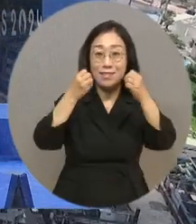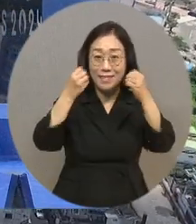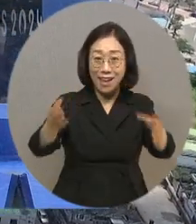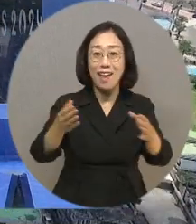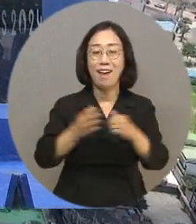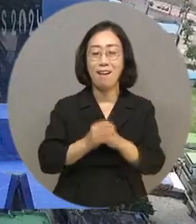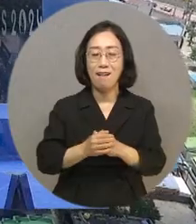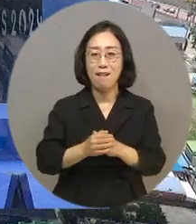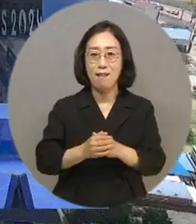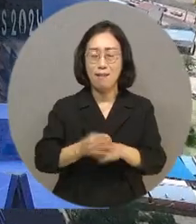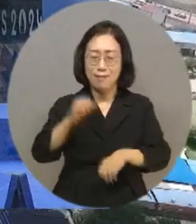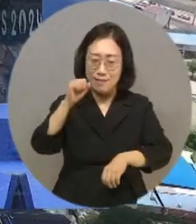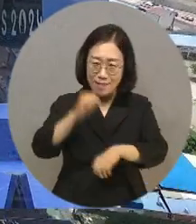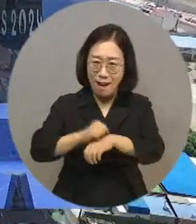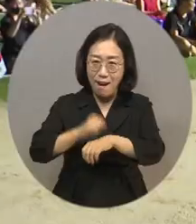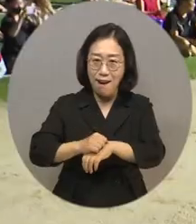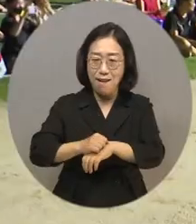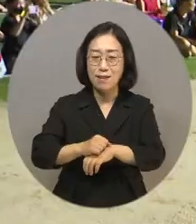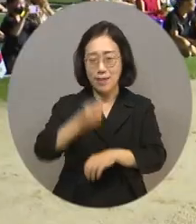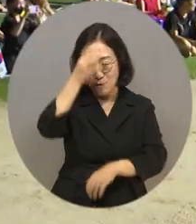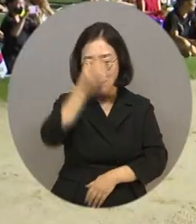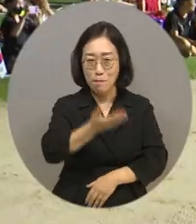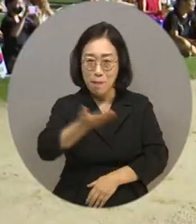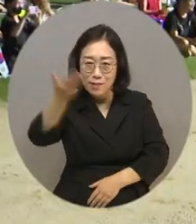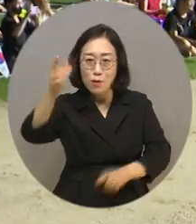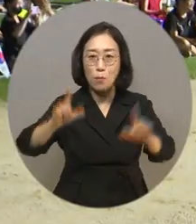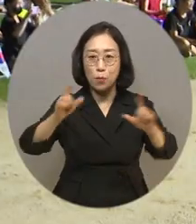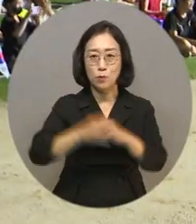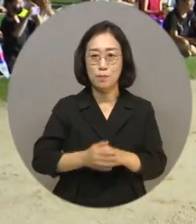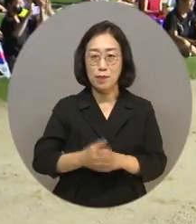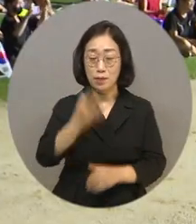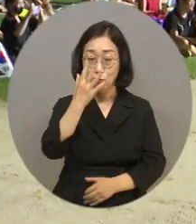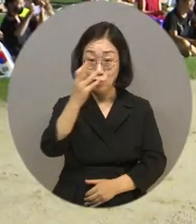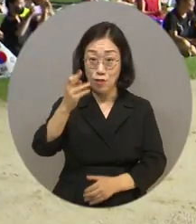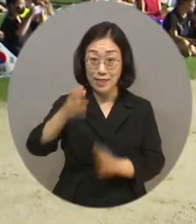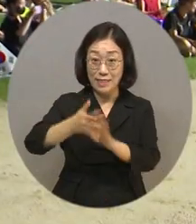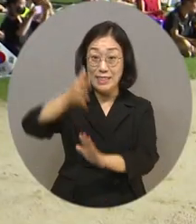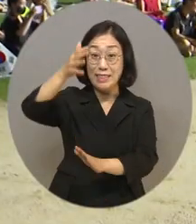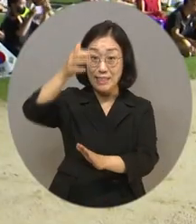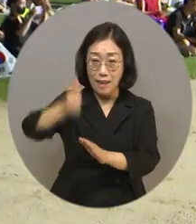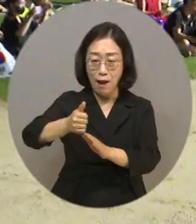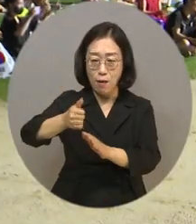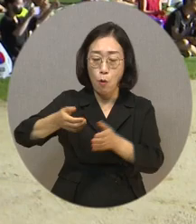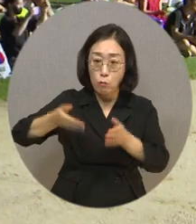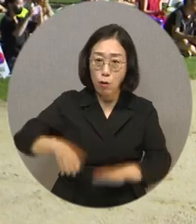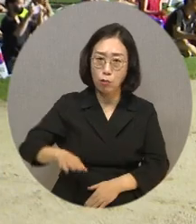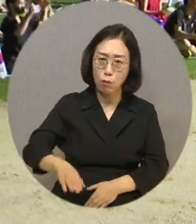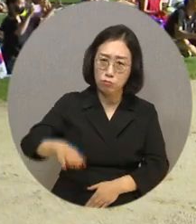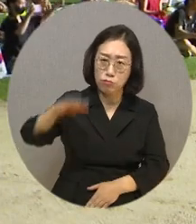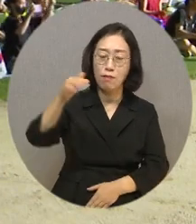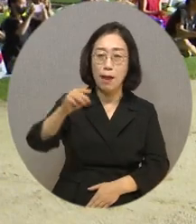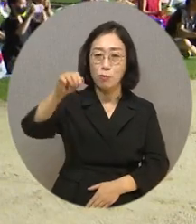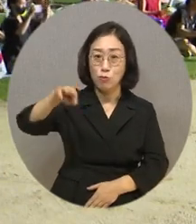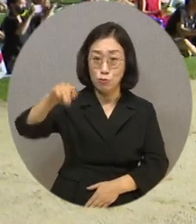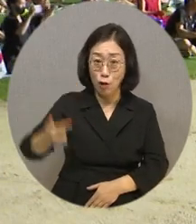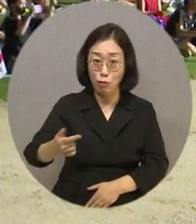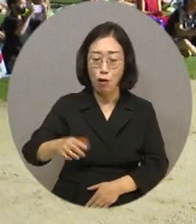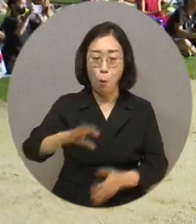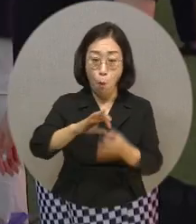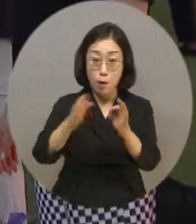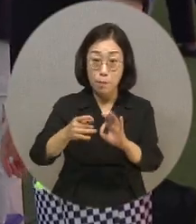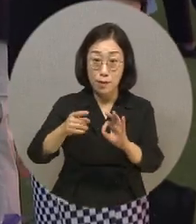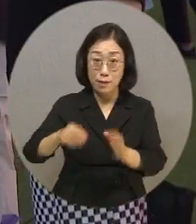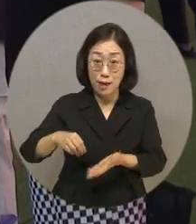실력을 계속해서 입증하고 있습니다. 노광규 순천시장은 순천 출신 남수현 선수의 생애 첫